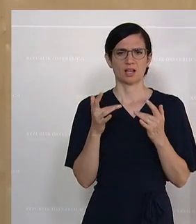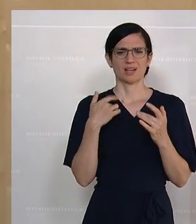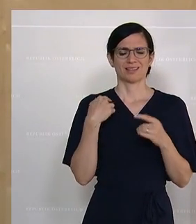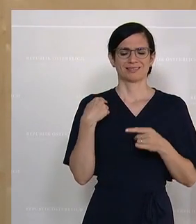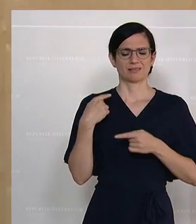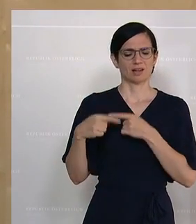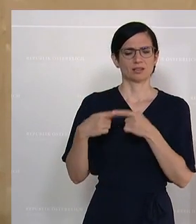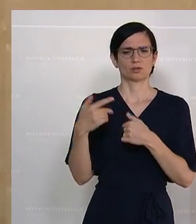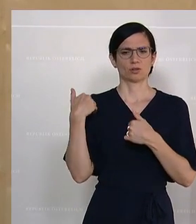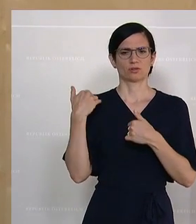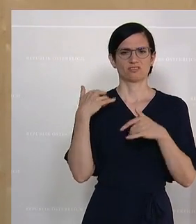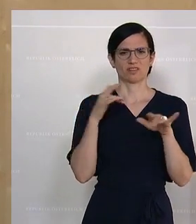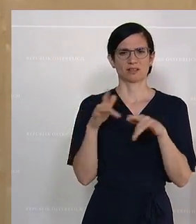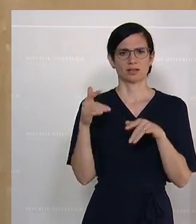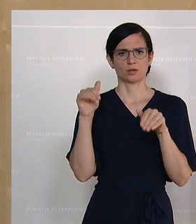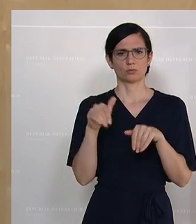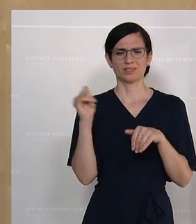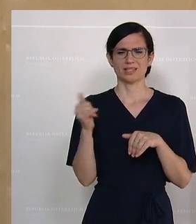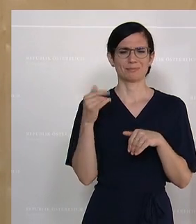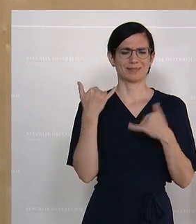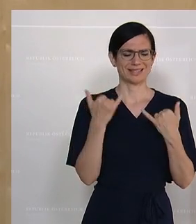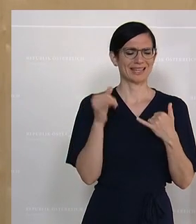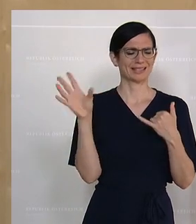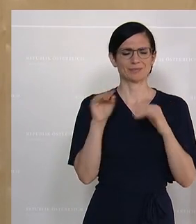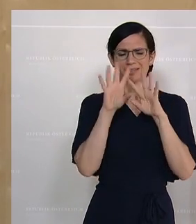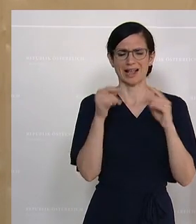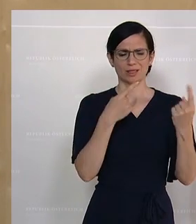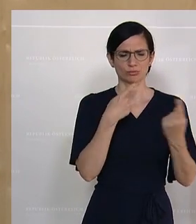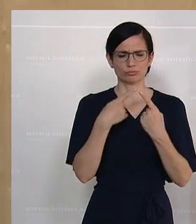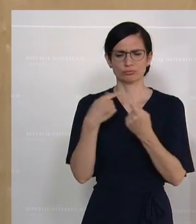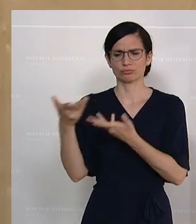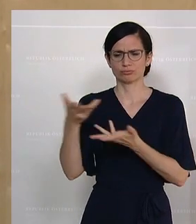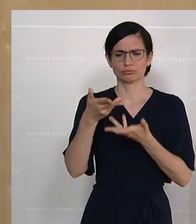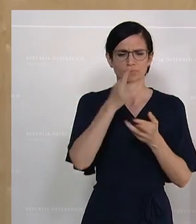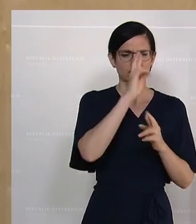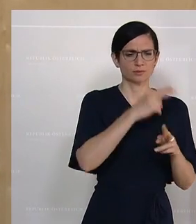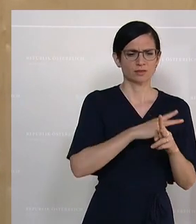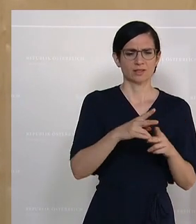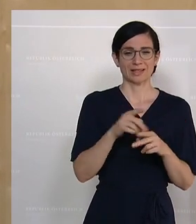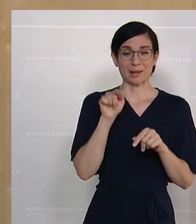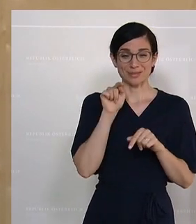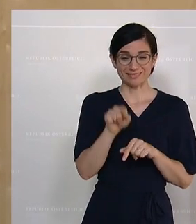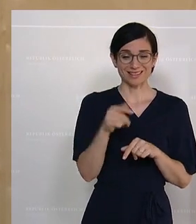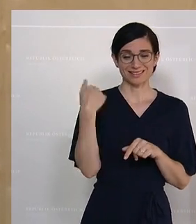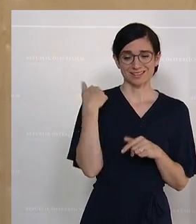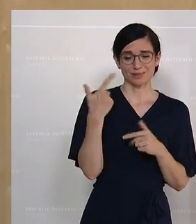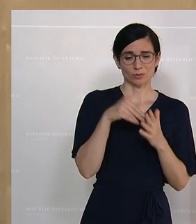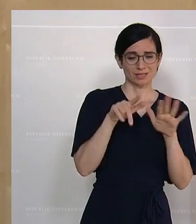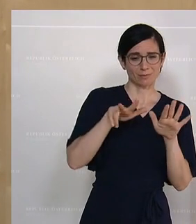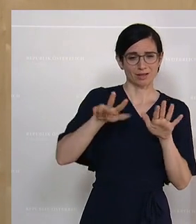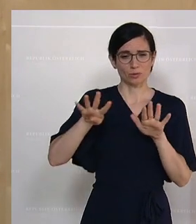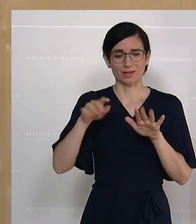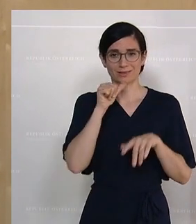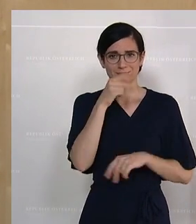tradition und man muss immer mit alle reden auch jetzt alles richtig aber dass man das nicht gesehen hat oder nicht sehen